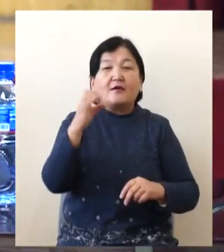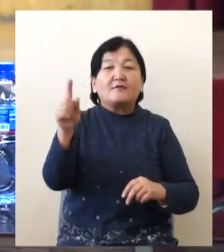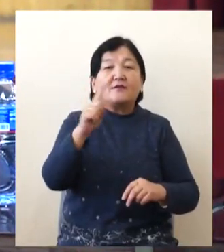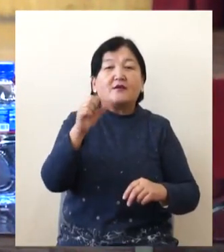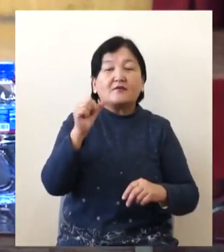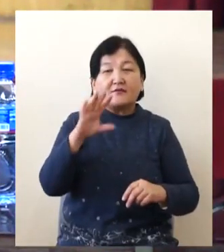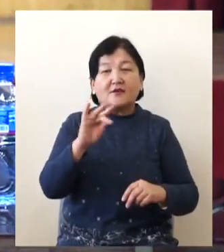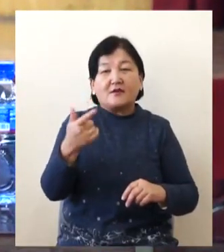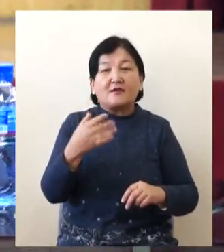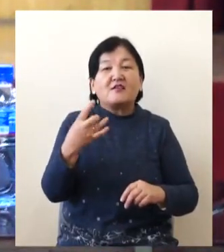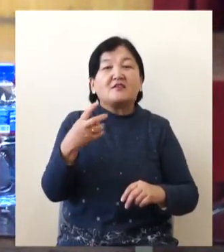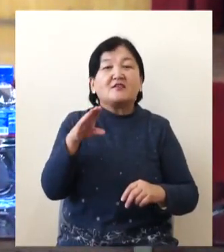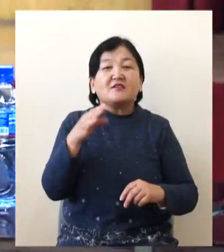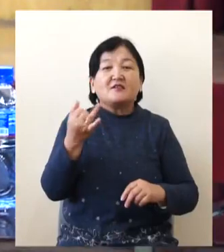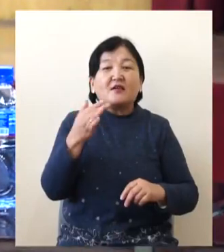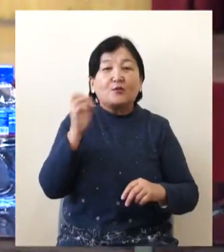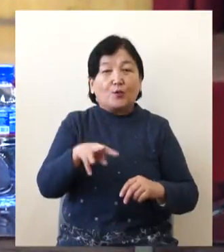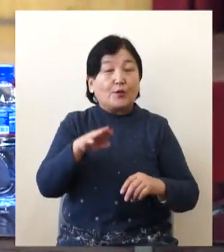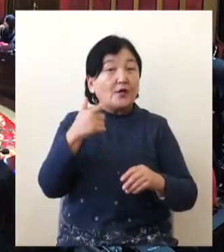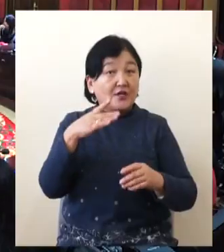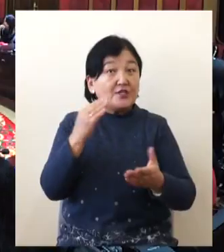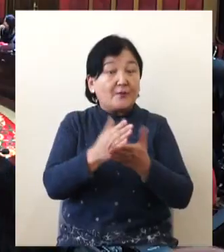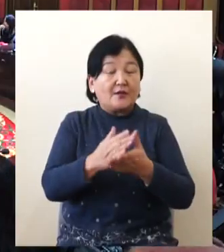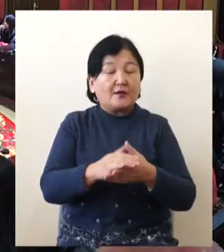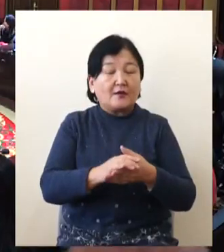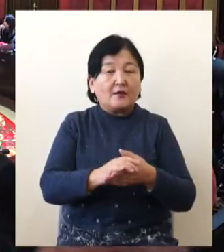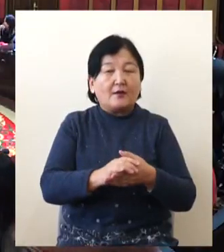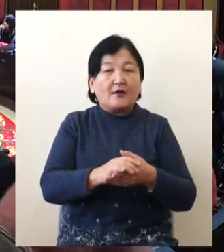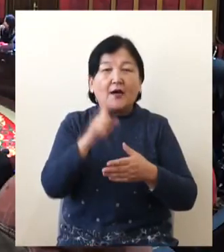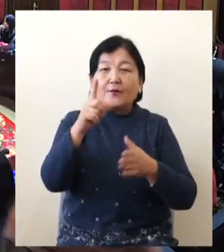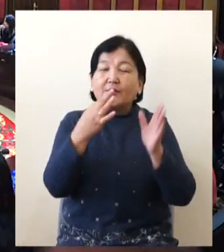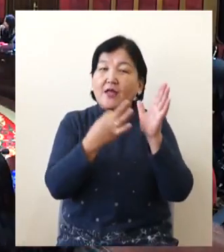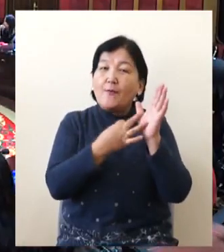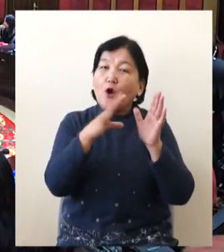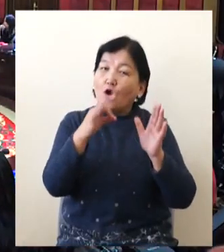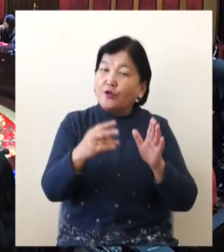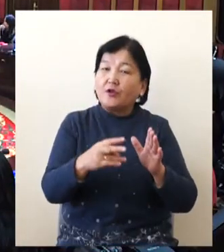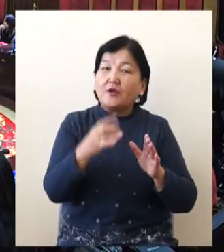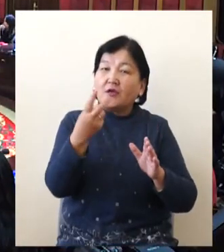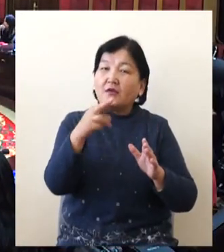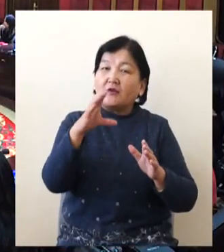Дэлхийн эдийн засгийн эрчилөний индекс гэж гаргадаг. 18 оны индексээр